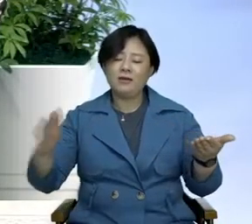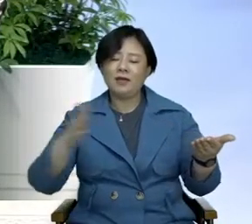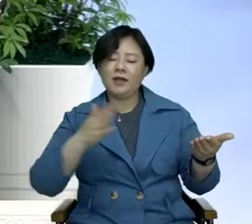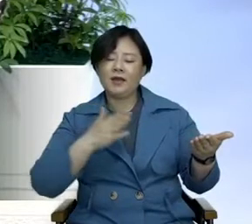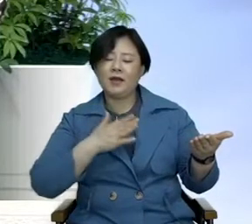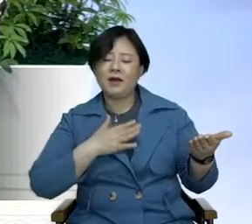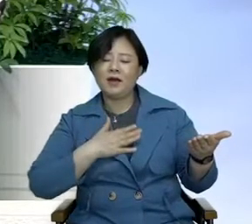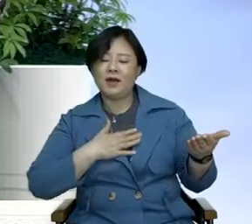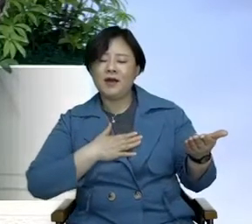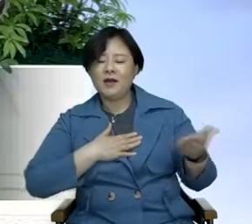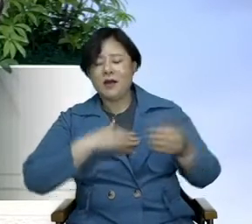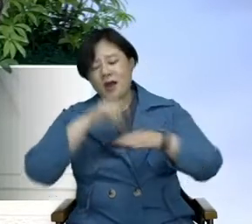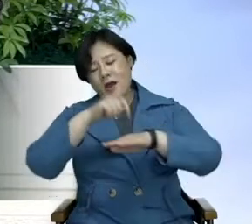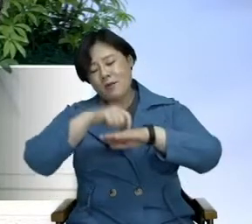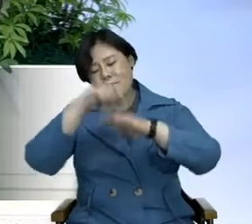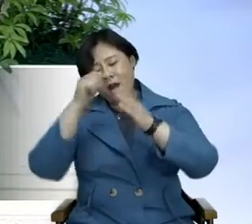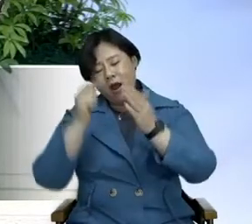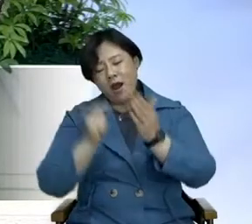내가